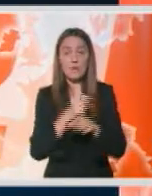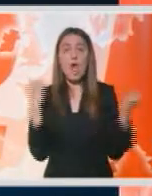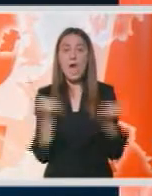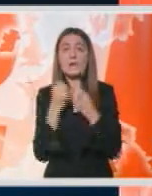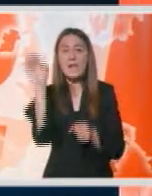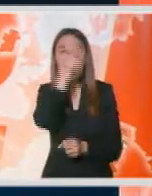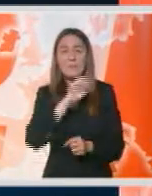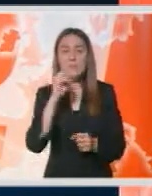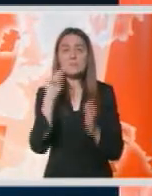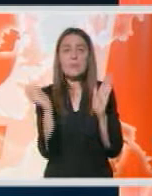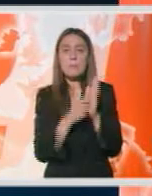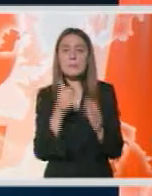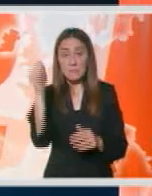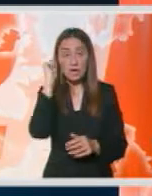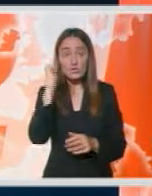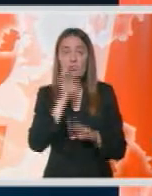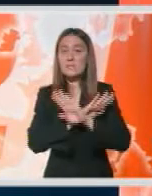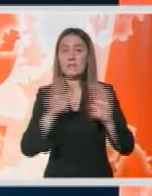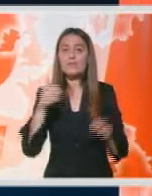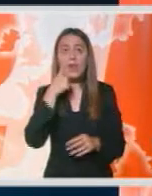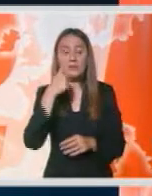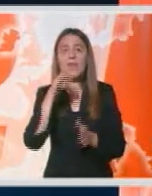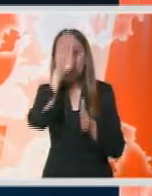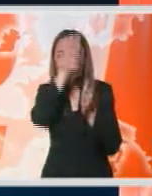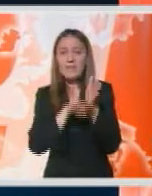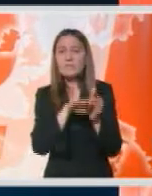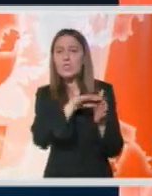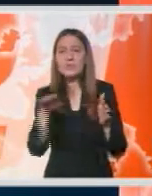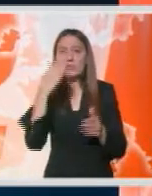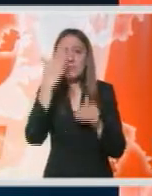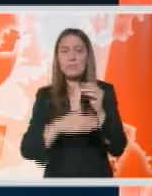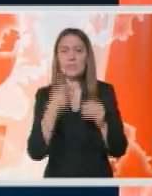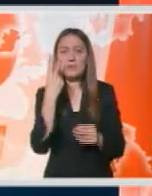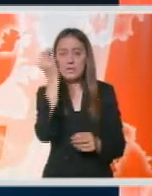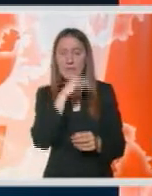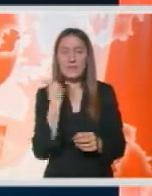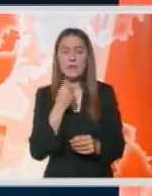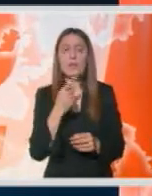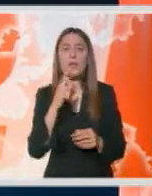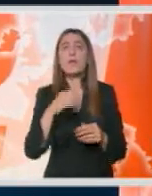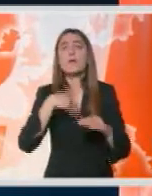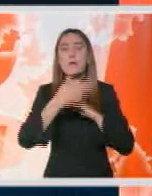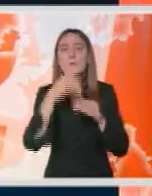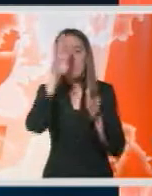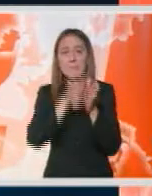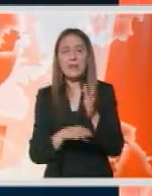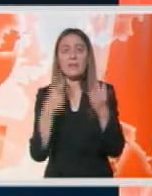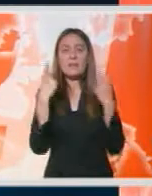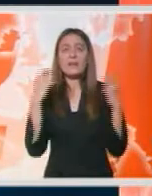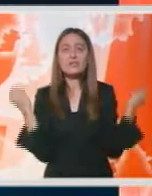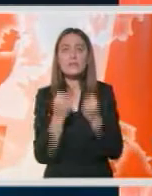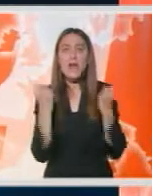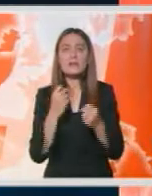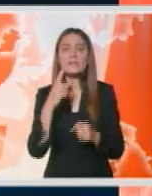na evropskim berzama su juče završile dan na najnižem nivou posljednje dve sedmice usled pada vrednosti akcija